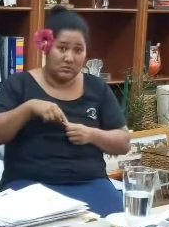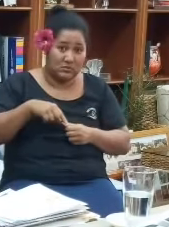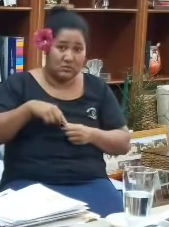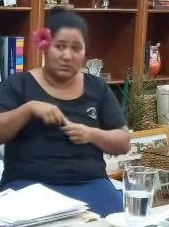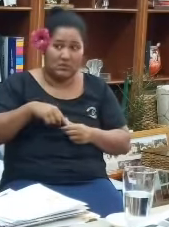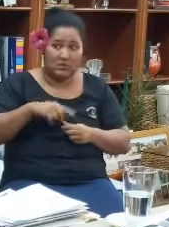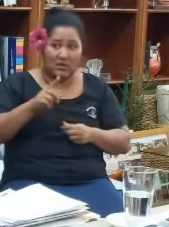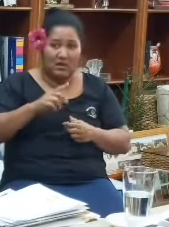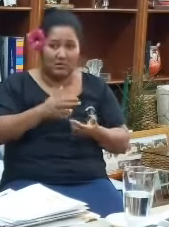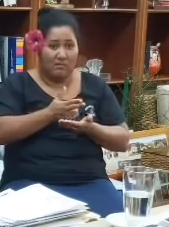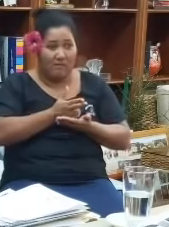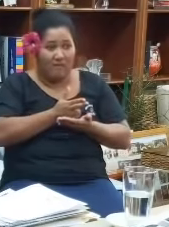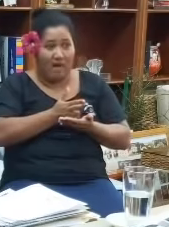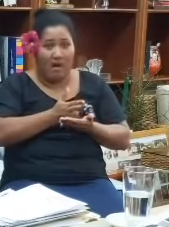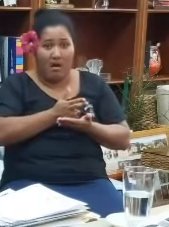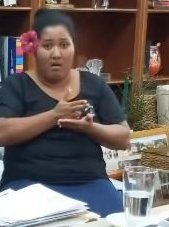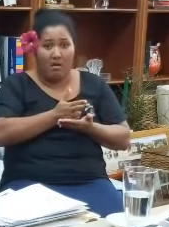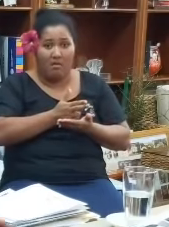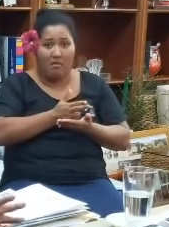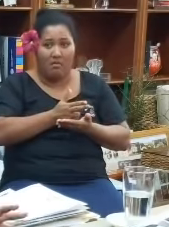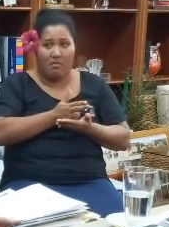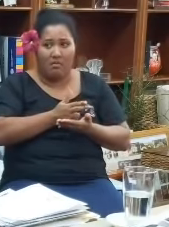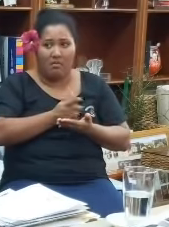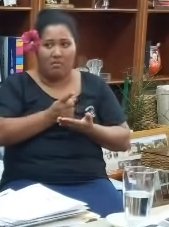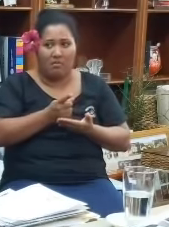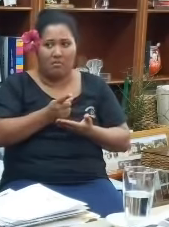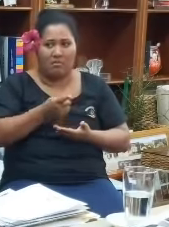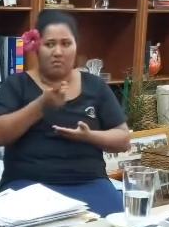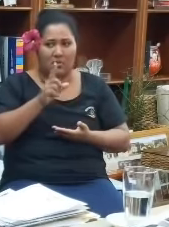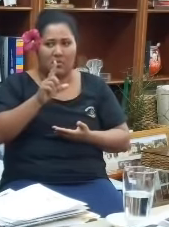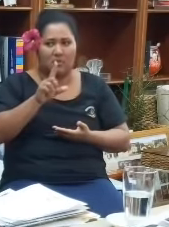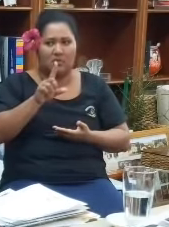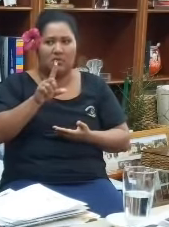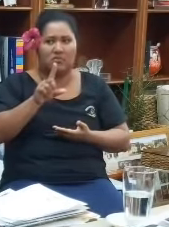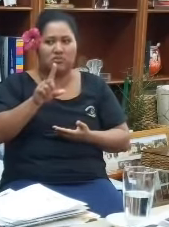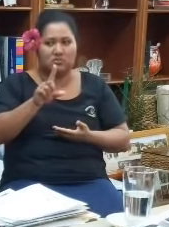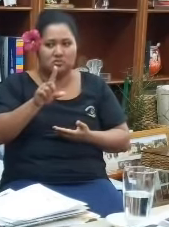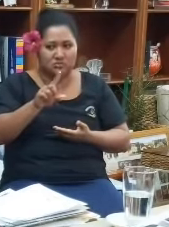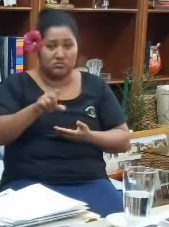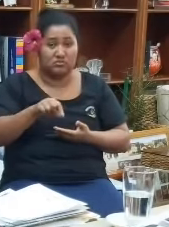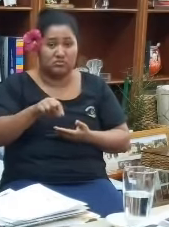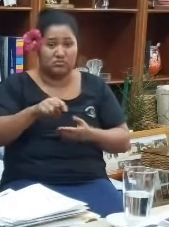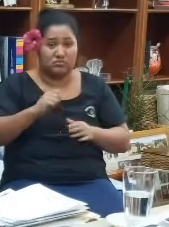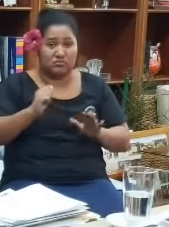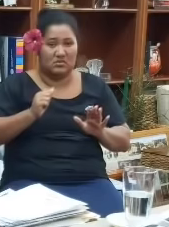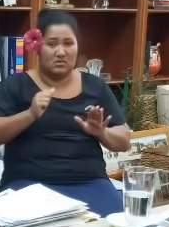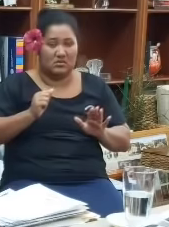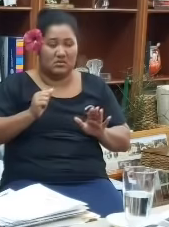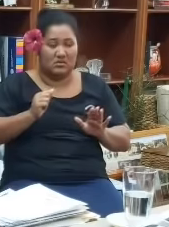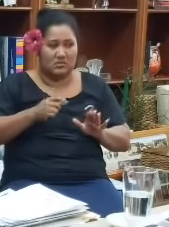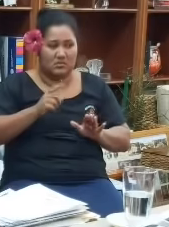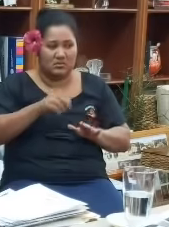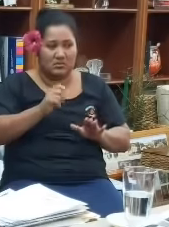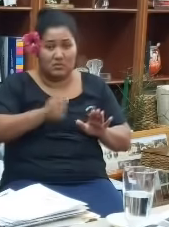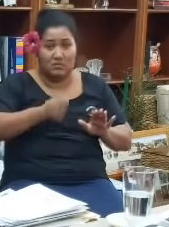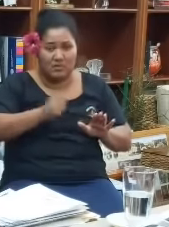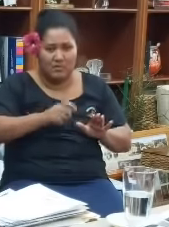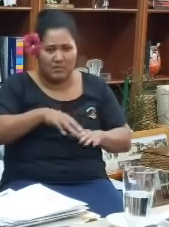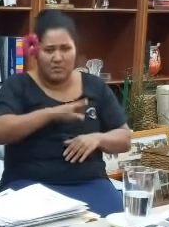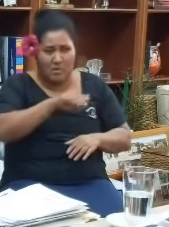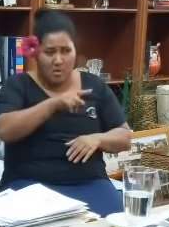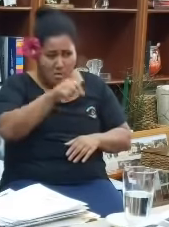wo fanga ya fai kofsio oke le ilo wo fanga ale le ve le ga